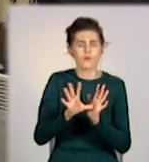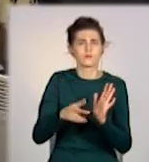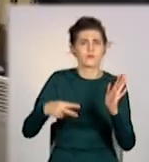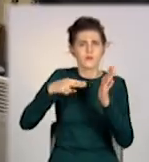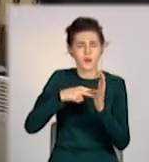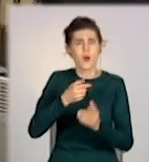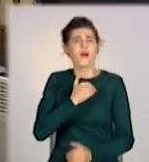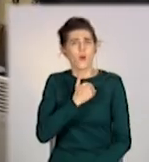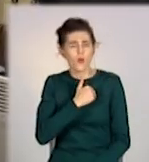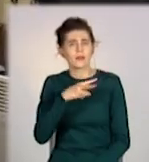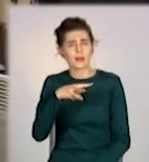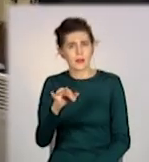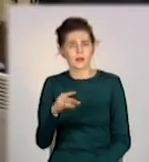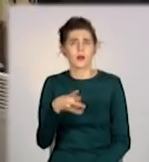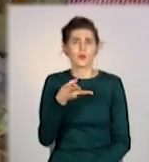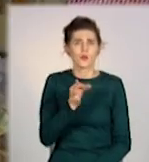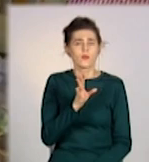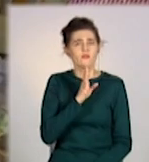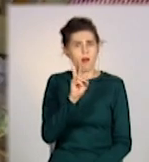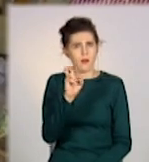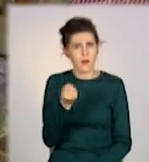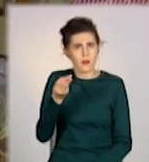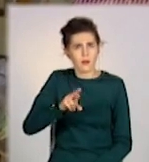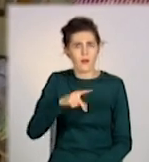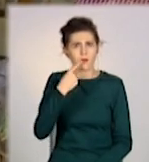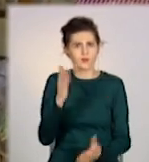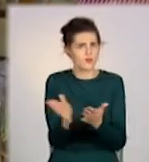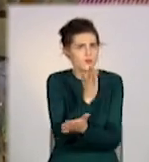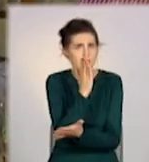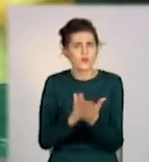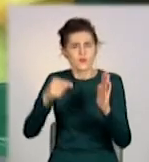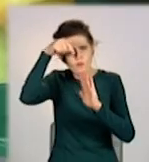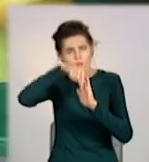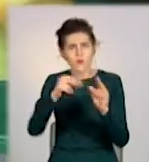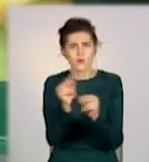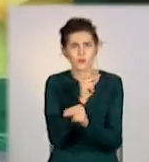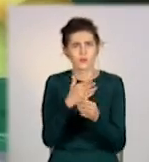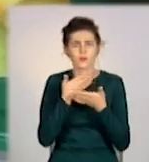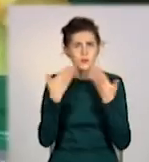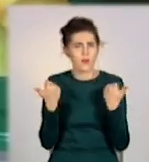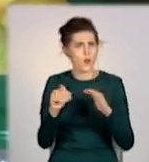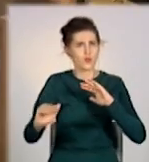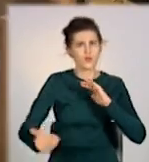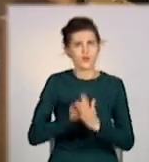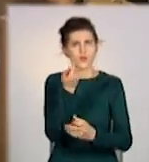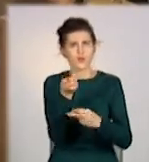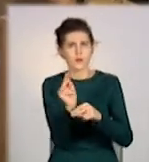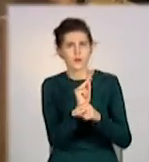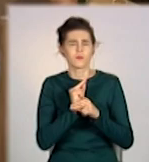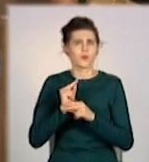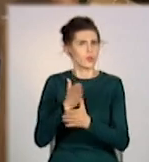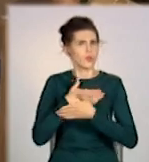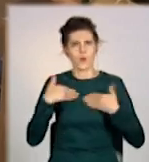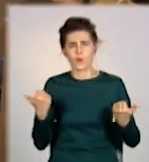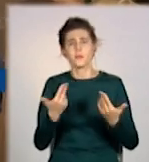б з радістю, каже переселенка Катерина. Проте оселі розбиті, а відновлювати їх ніхто не хоче. Матеріали виділяють. Да,